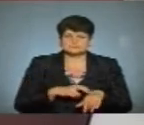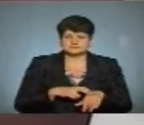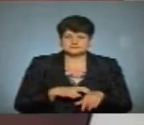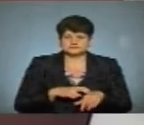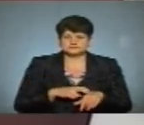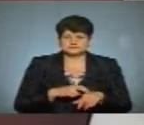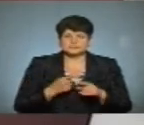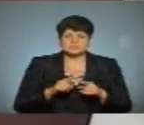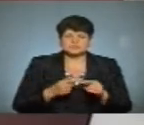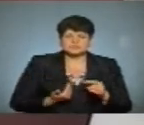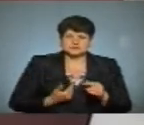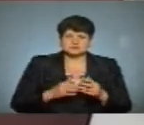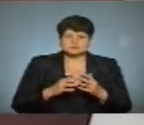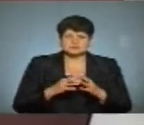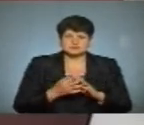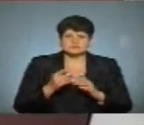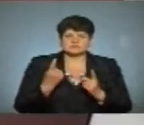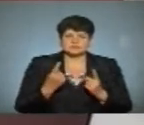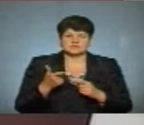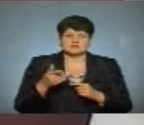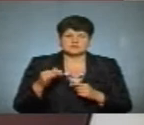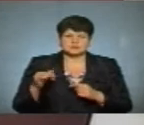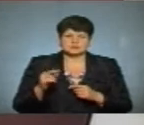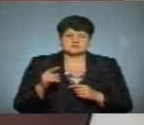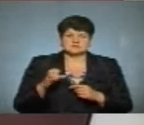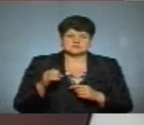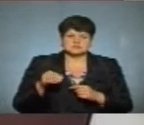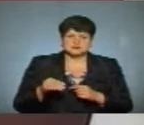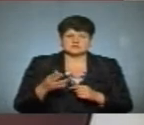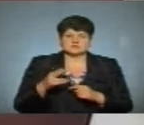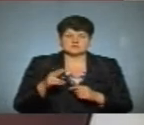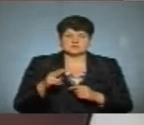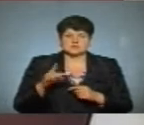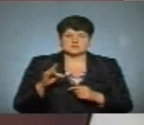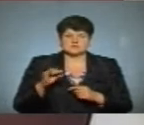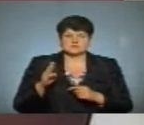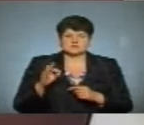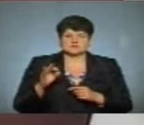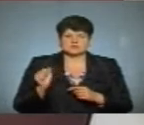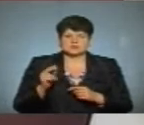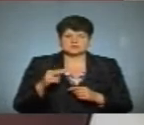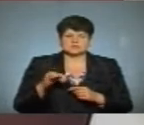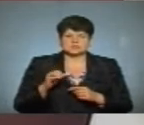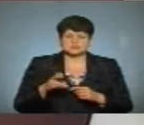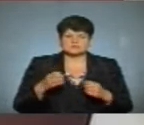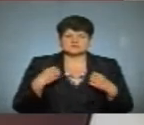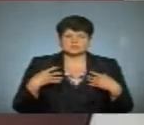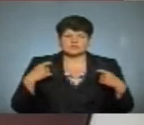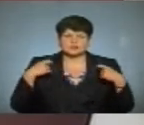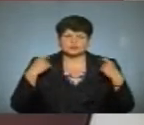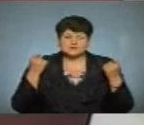Паничев. Це жителі сіл Великі Гаї, Застав'є, Баворів, Прошова та Дичків, які попри карантин святкували ювілей.